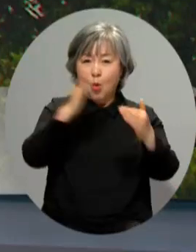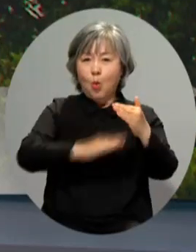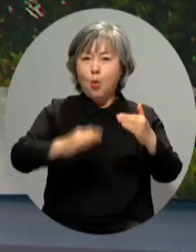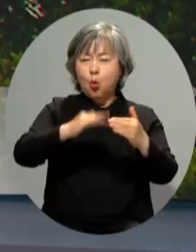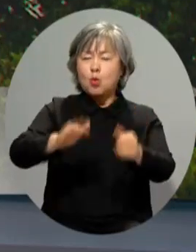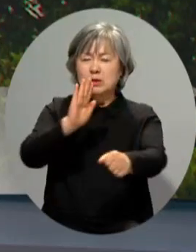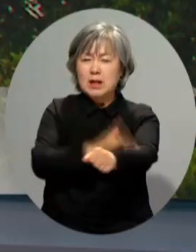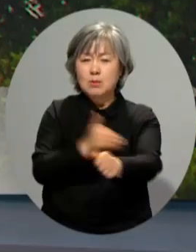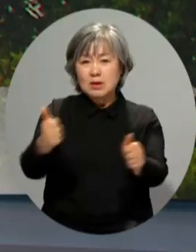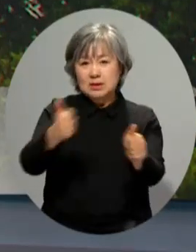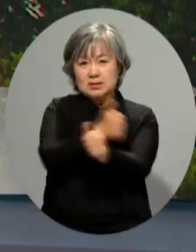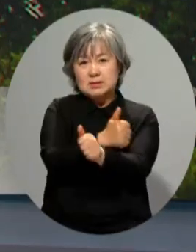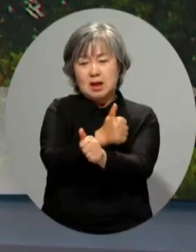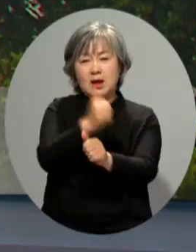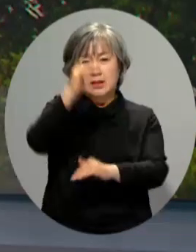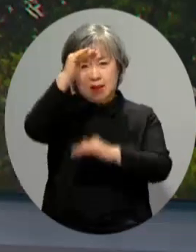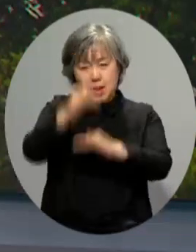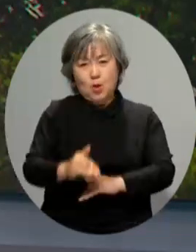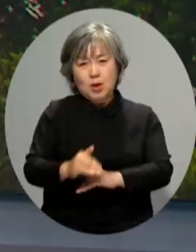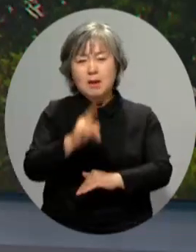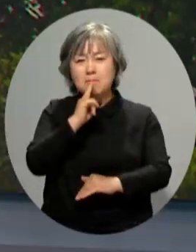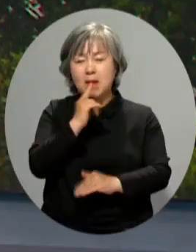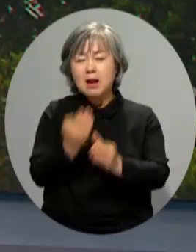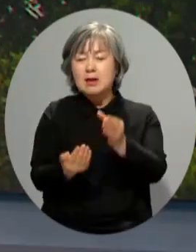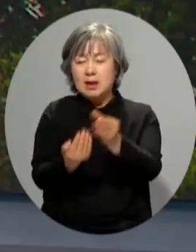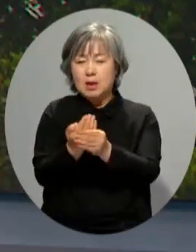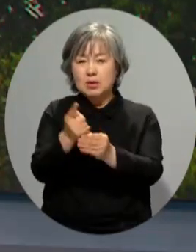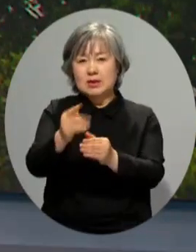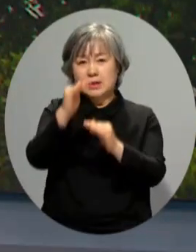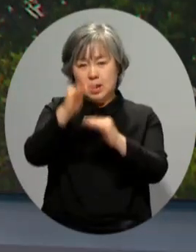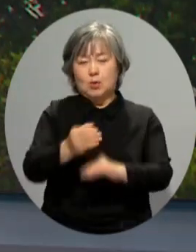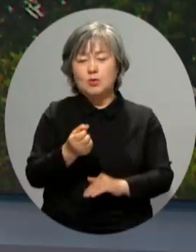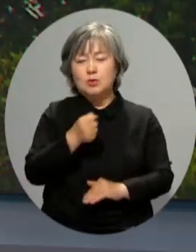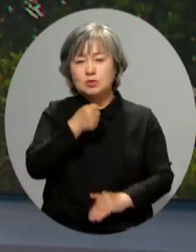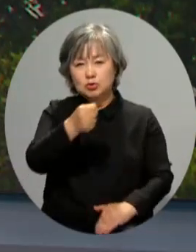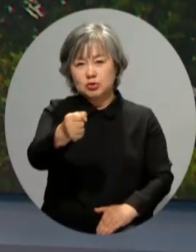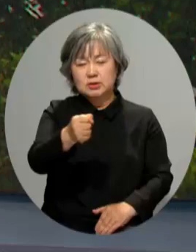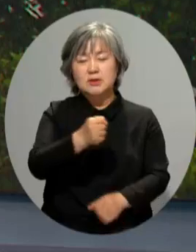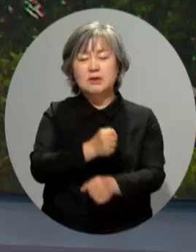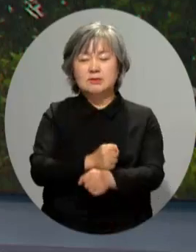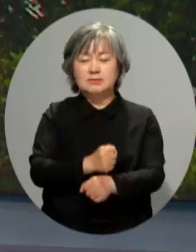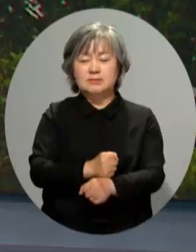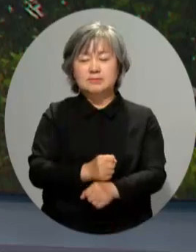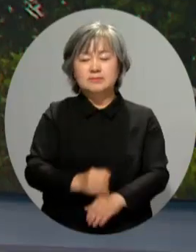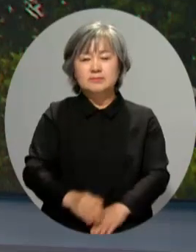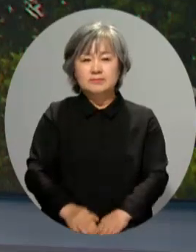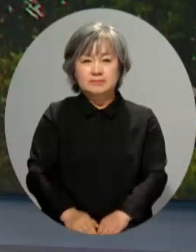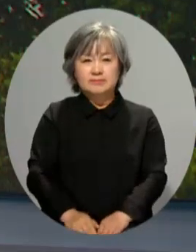허술한 인사 행정이 도마에 오르고 있습니다. 조수영 기자가 취재했습니다.